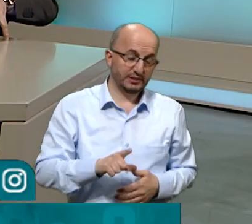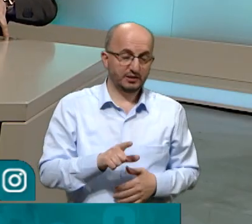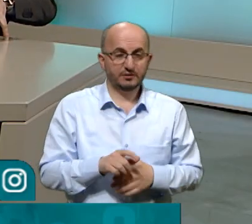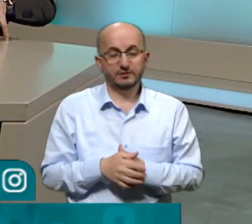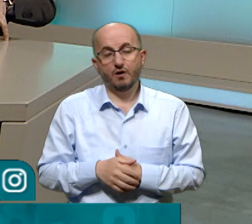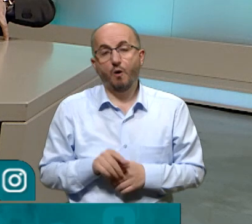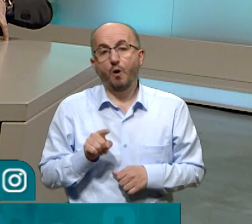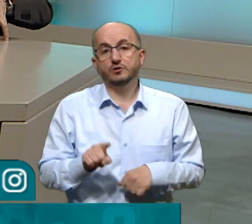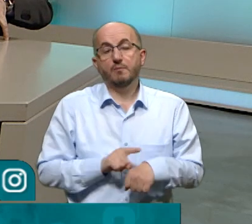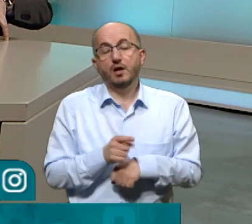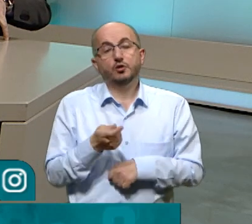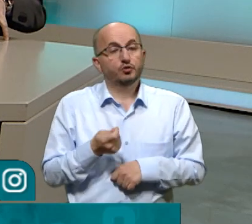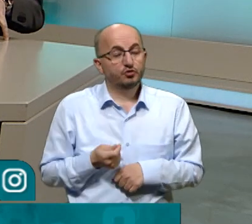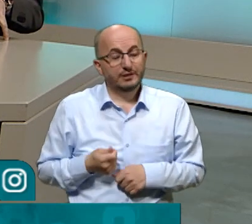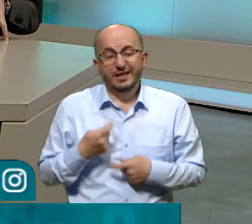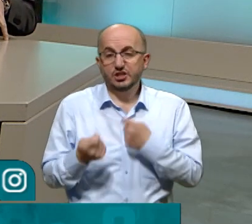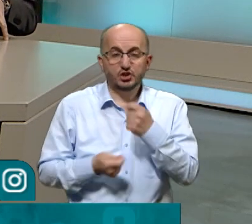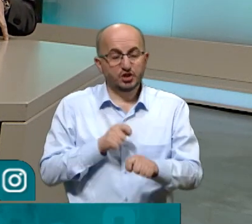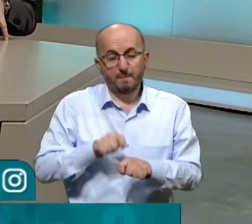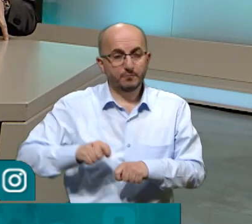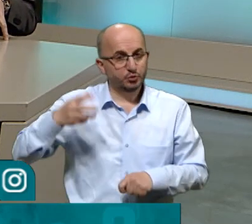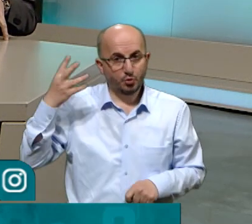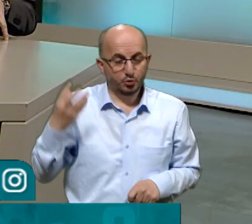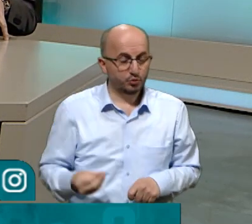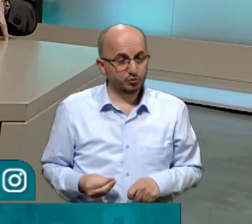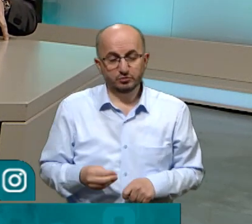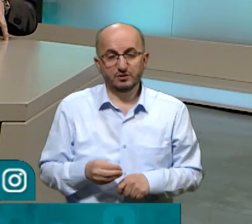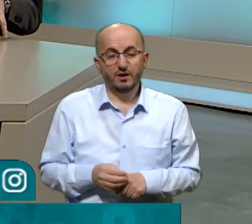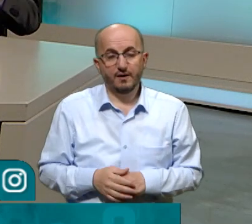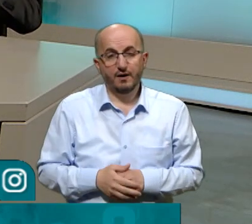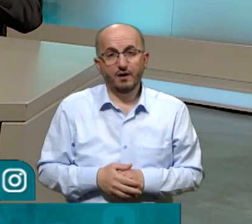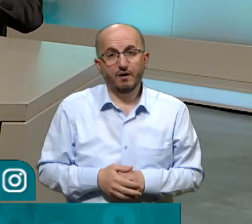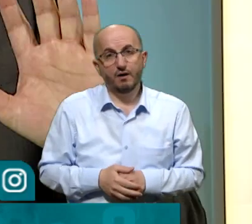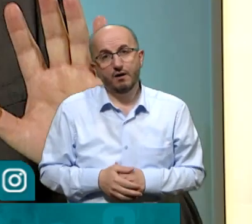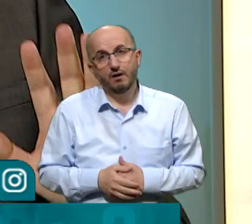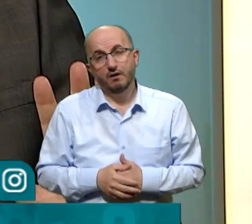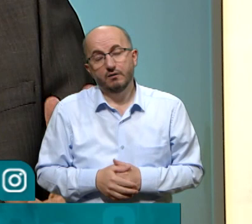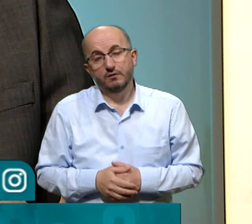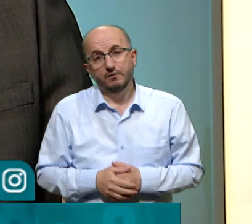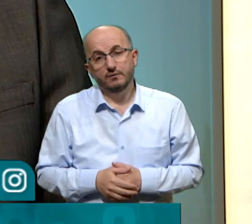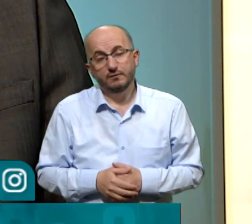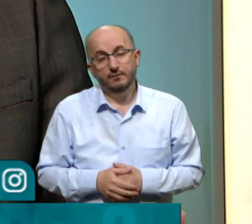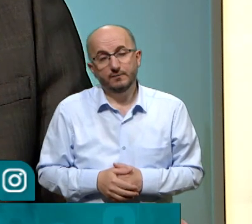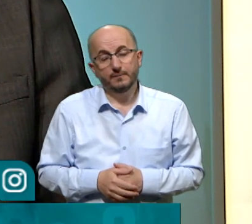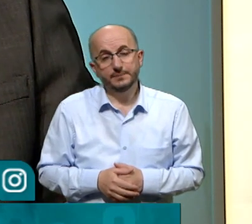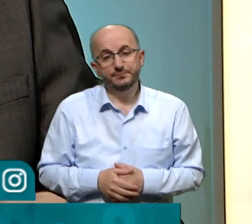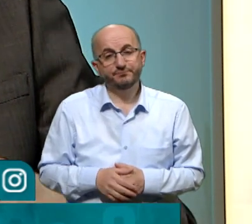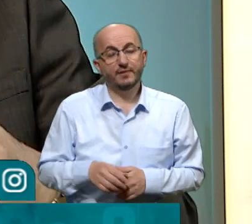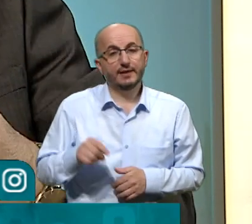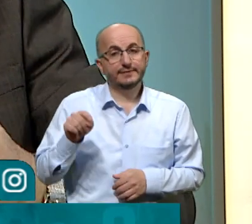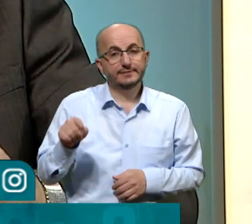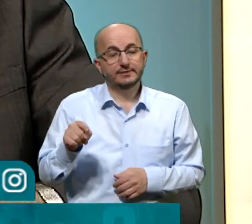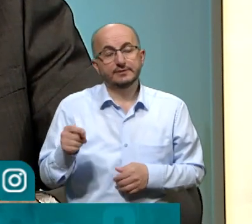hakkımı Hayır Çünkü o zaman ücretle iş yapmış olursunuz harçlık ha ha O bak olmuştu şöyle siz